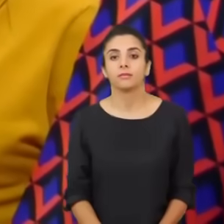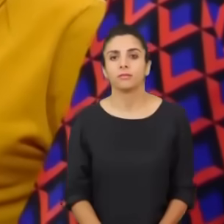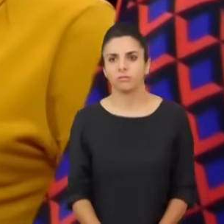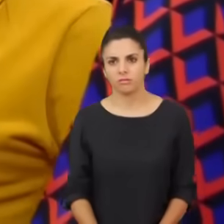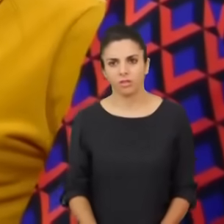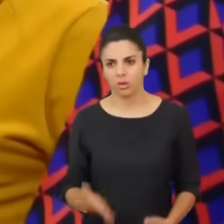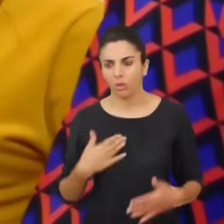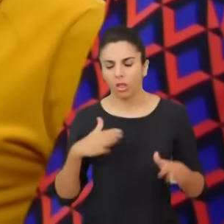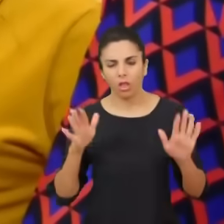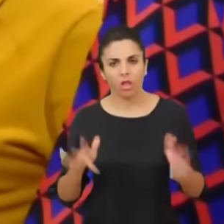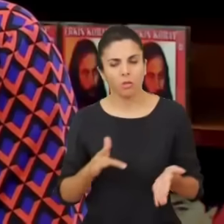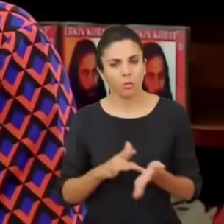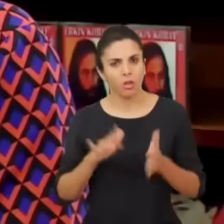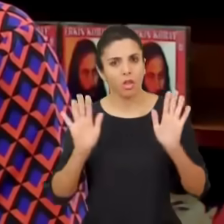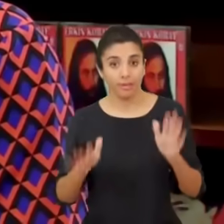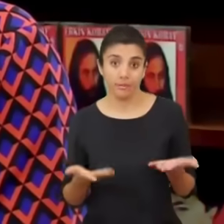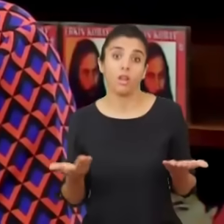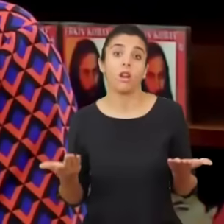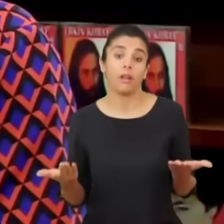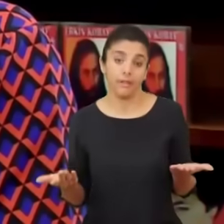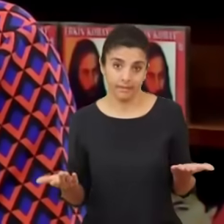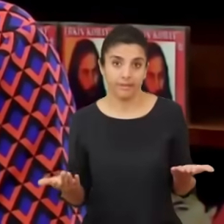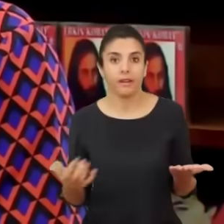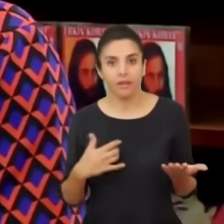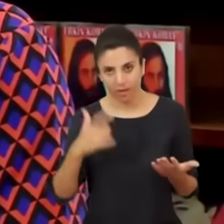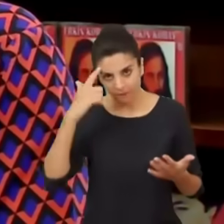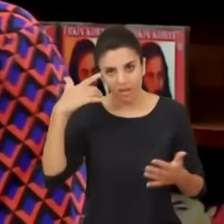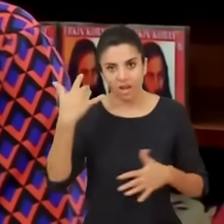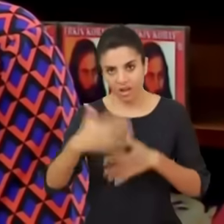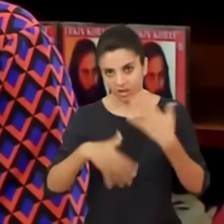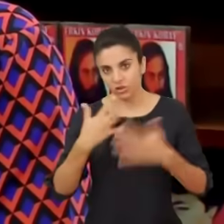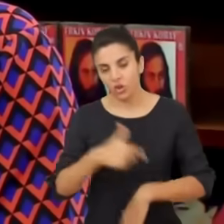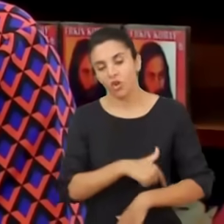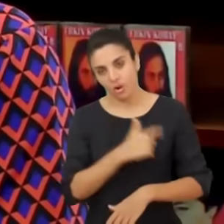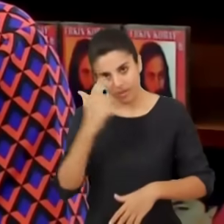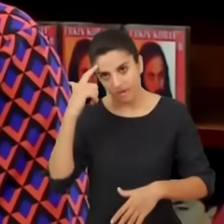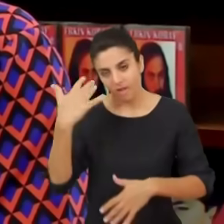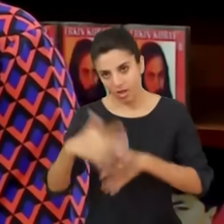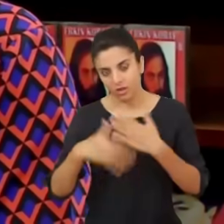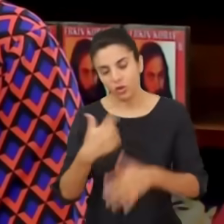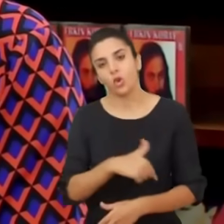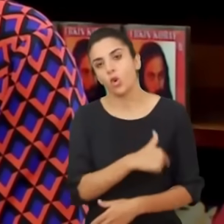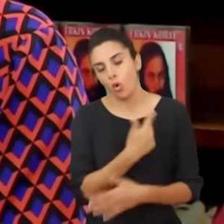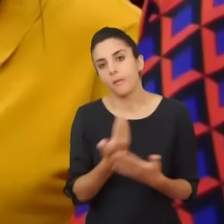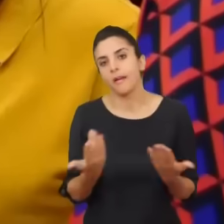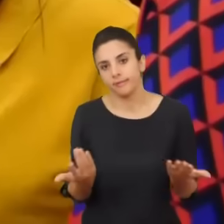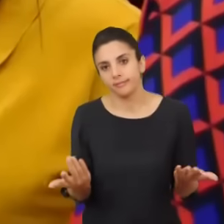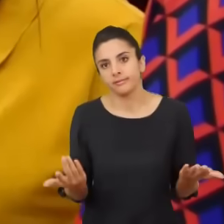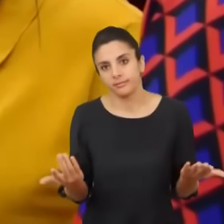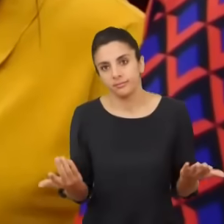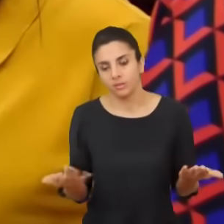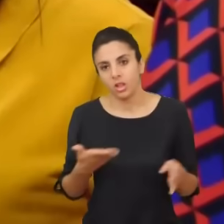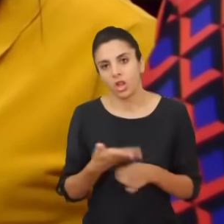Kaldım ya. Ya kalırsın işte. Devreler yandı değil mi? Devreler yandı değil mi? Bıraktın kapat